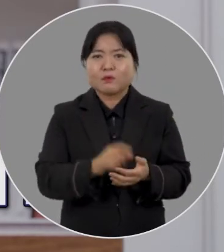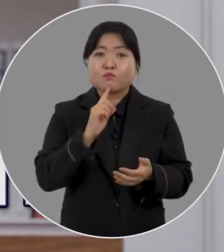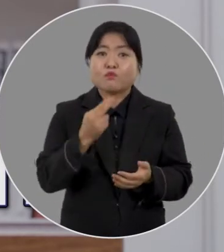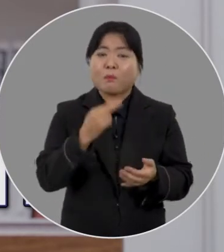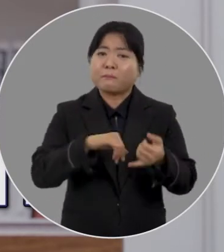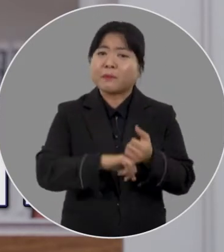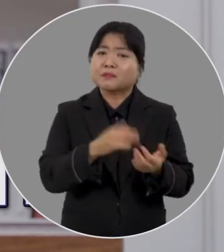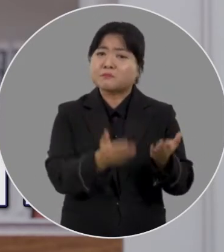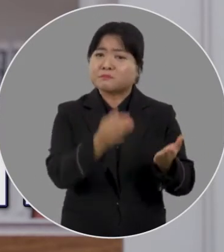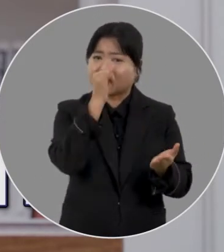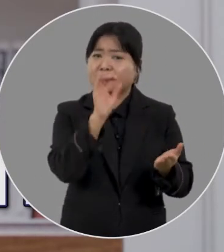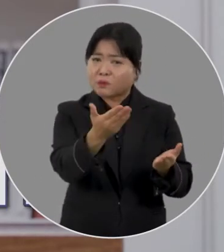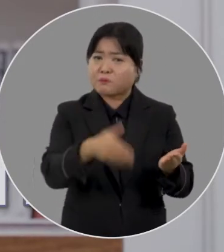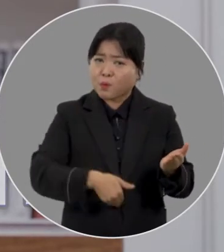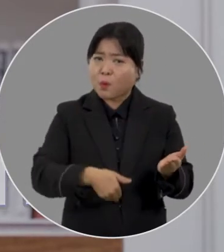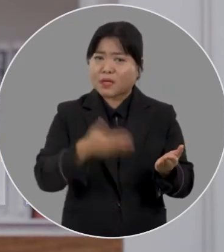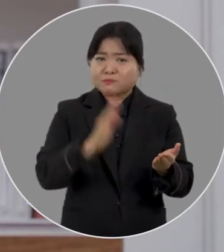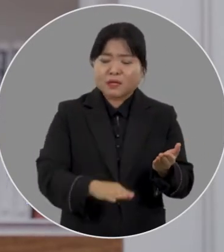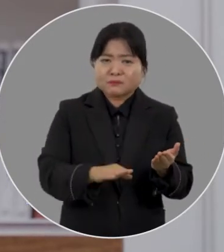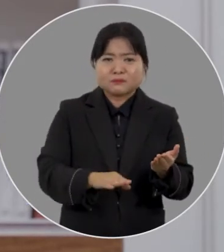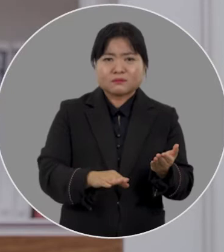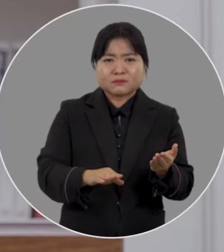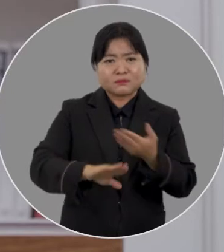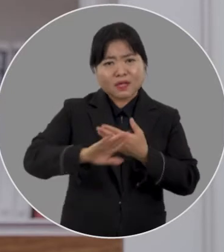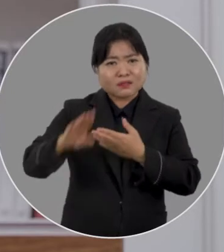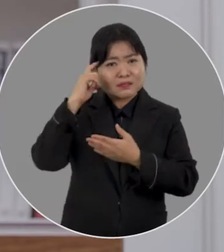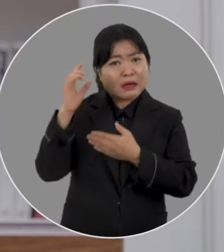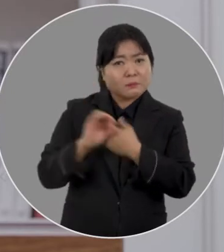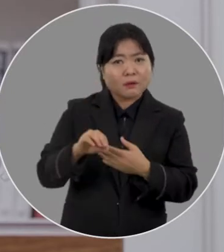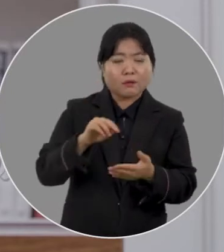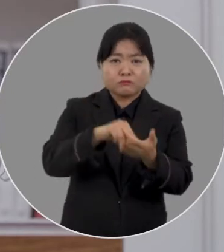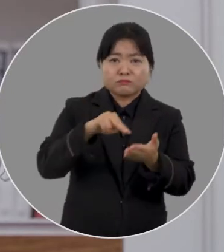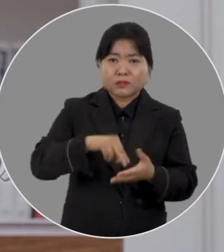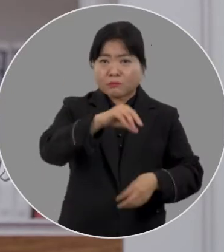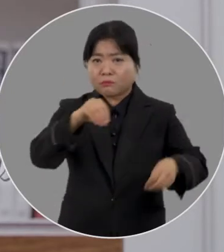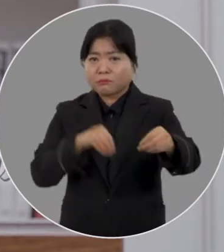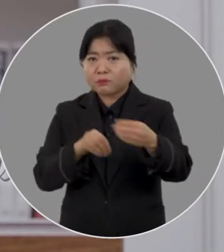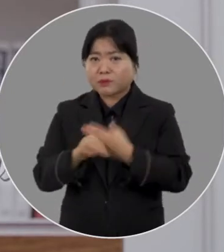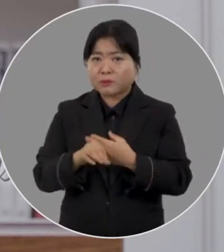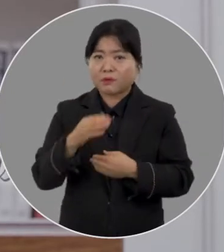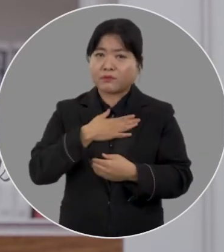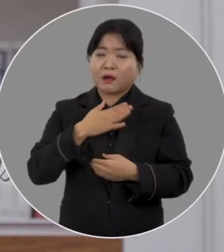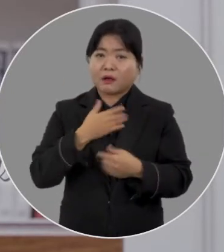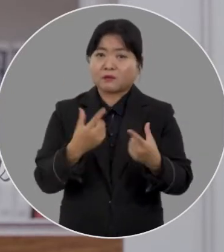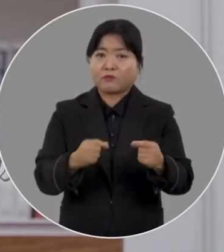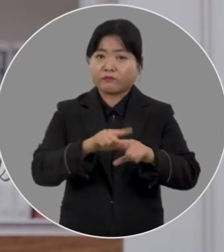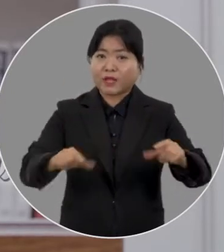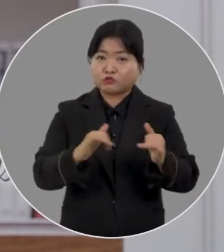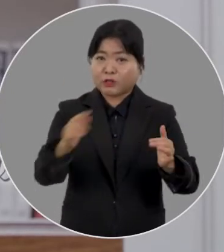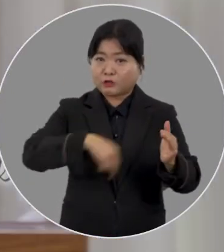반드시 있어야겠지만 비추어 생각한다면 우리가 그 입장이었으면 나는 그 독일의 대중, 내가 그 대중의